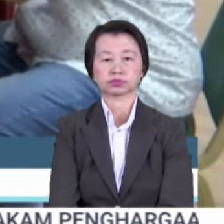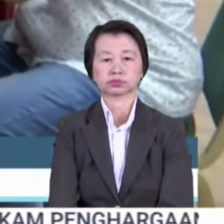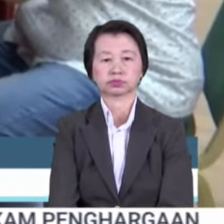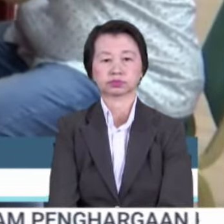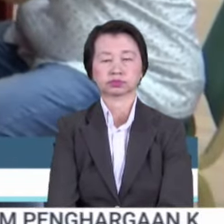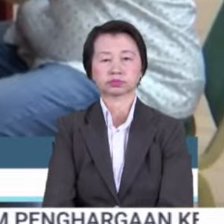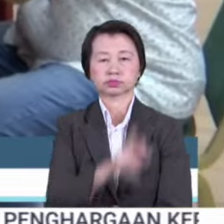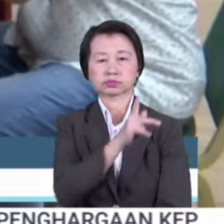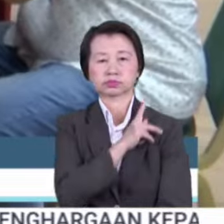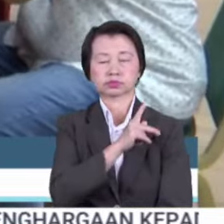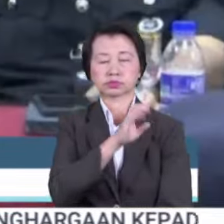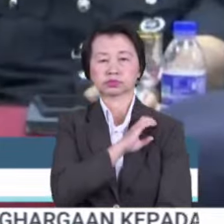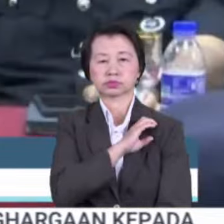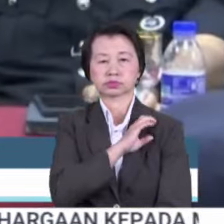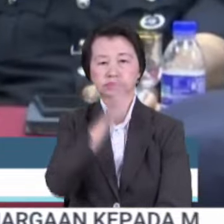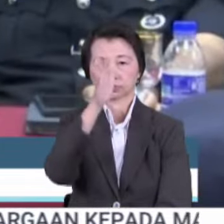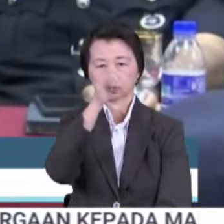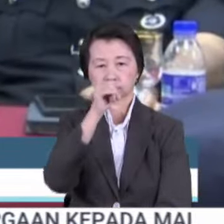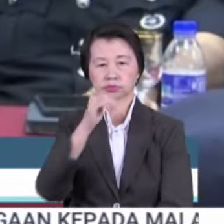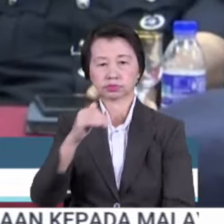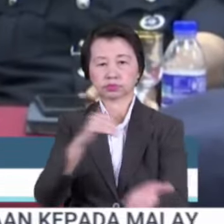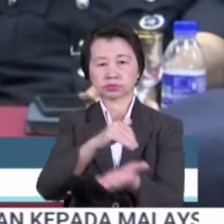ketulis daerah